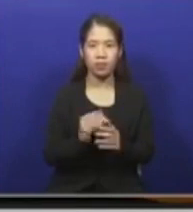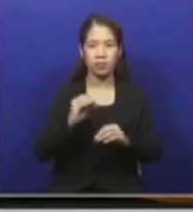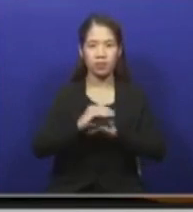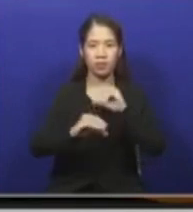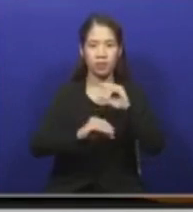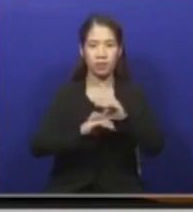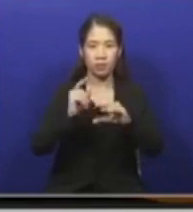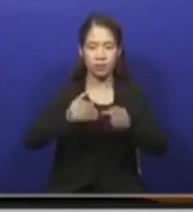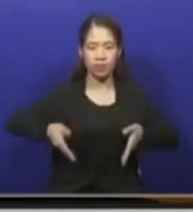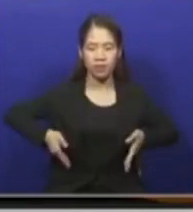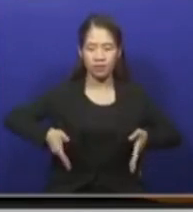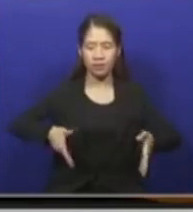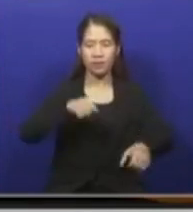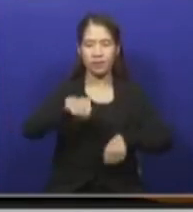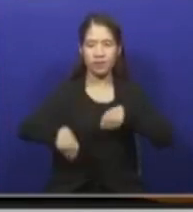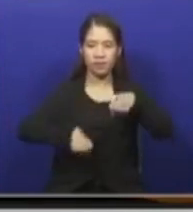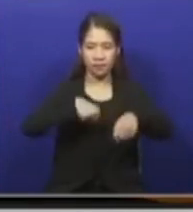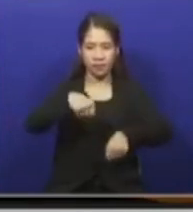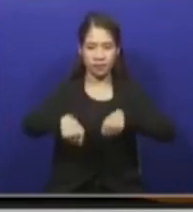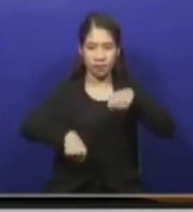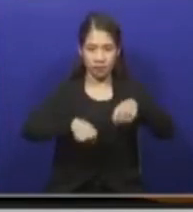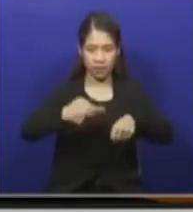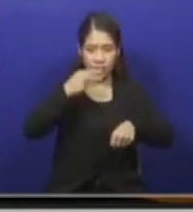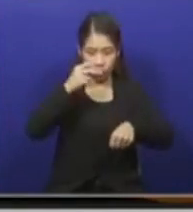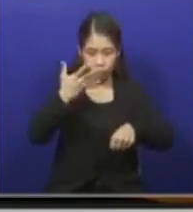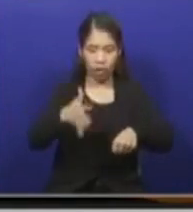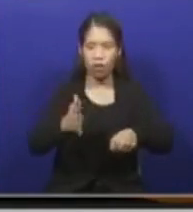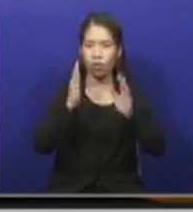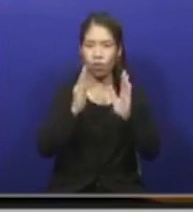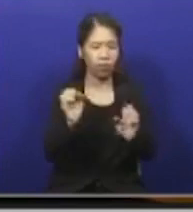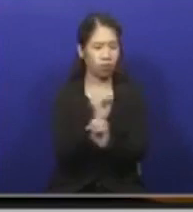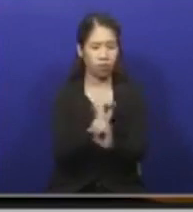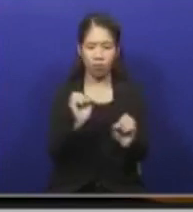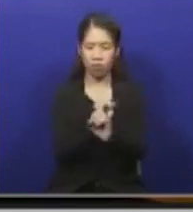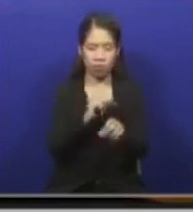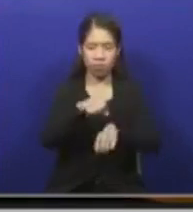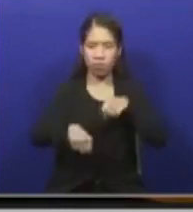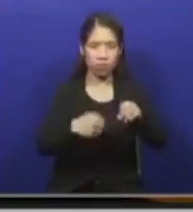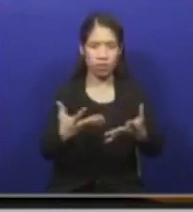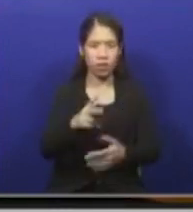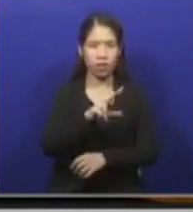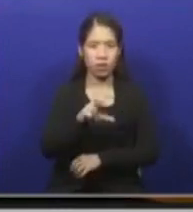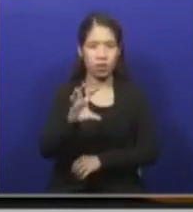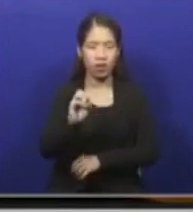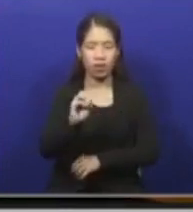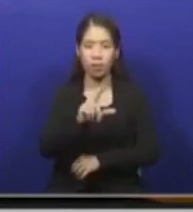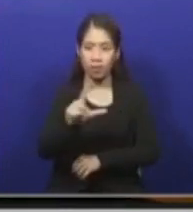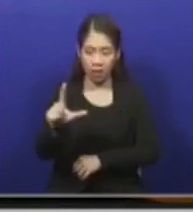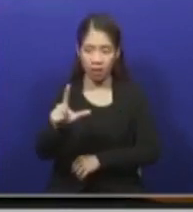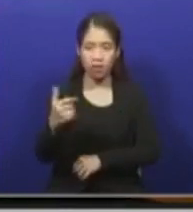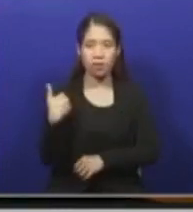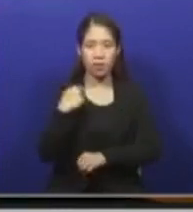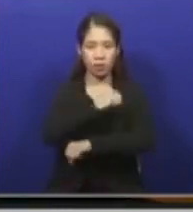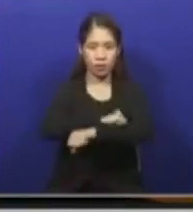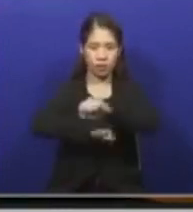ร้างเลนจักรยานในพื้นที่ที่ดูแล้วจะไม่มีใครไปขี่มูลค่า350ล้านโครงการก่อสร้างอาค